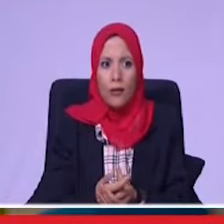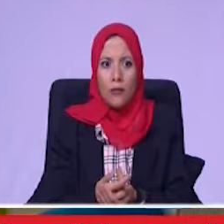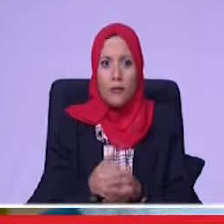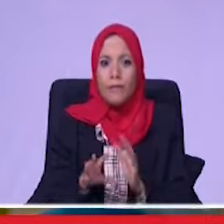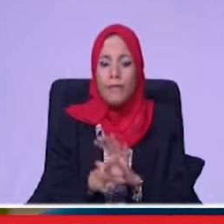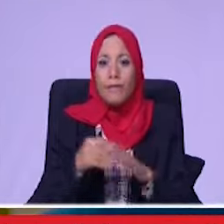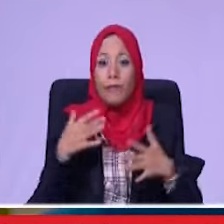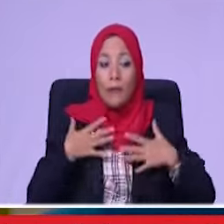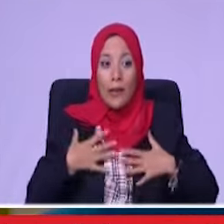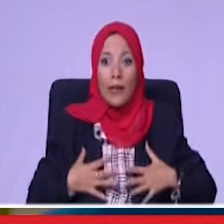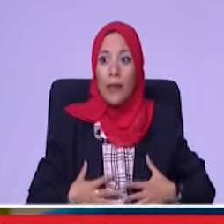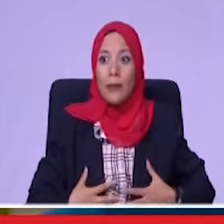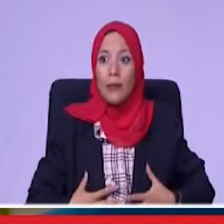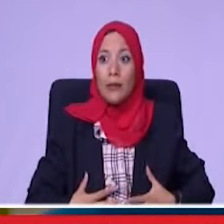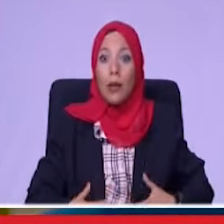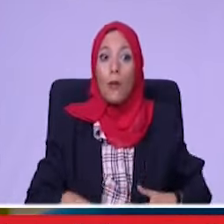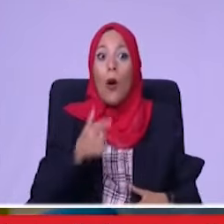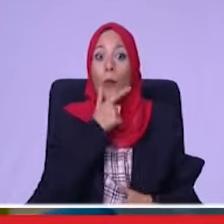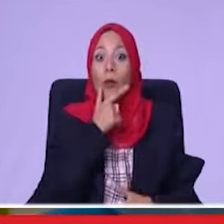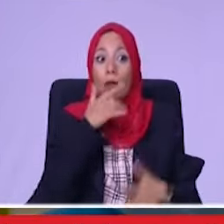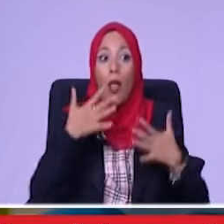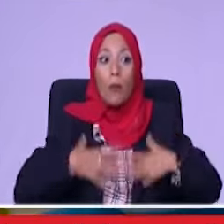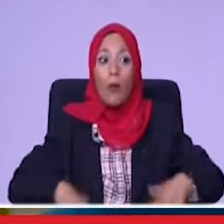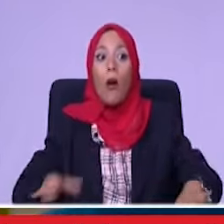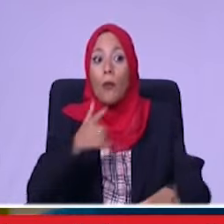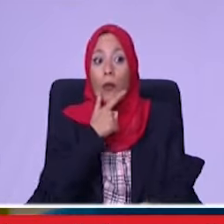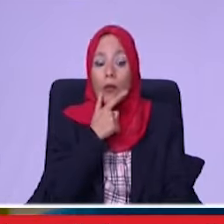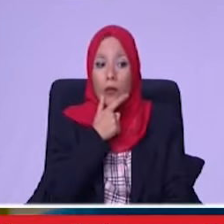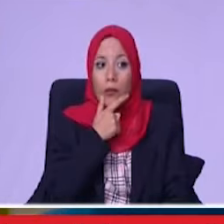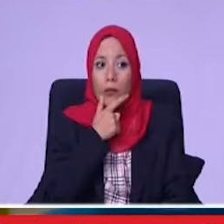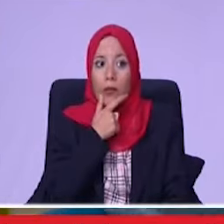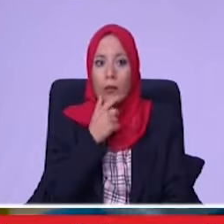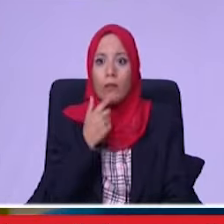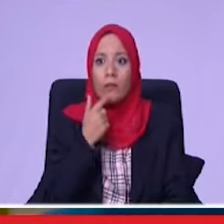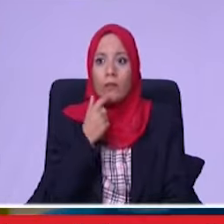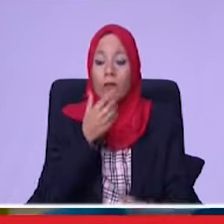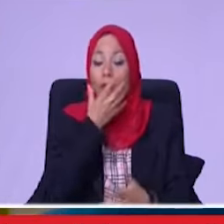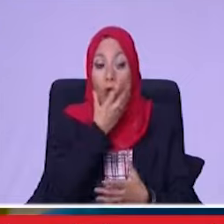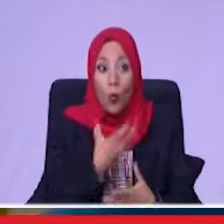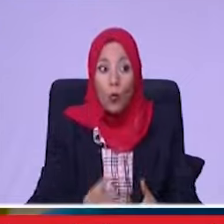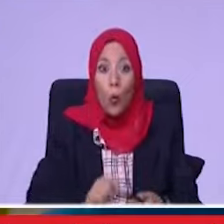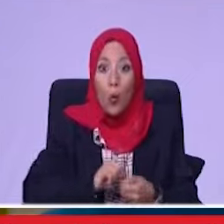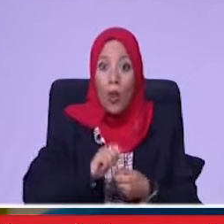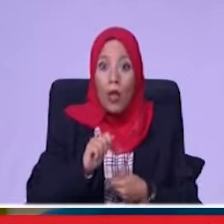لابس بقول لك لابس جلابيه بيضه ولحى بيضه ولحته طويله